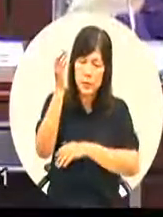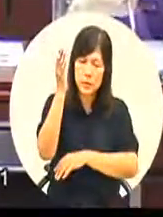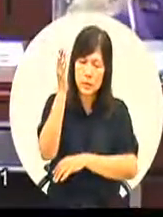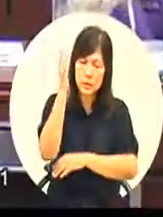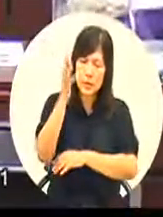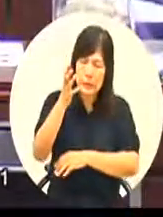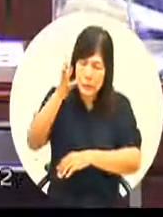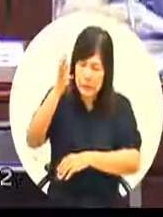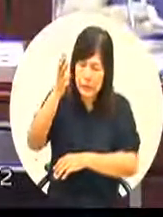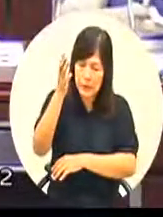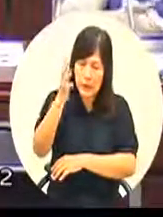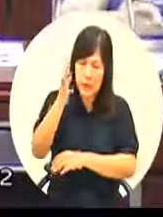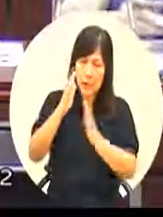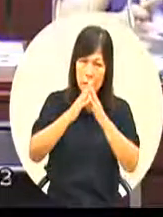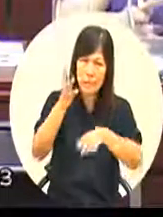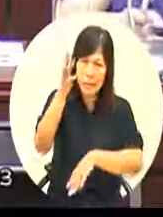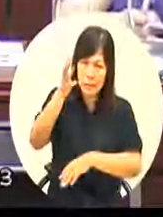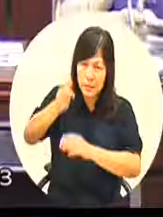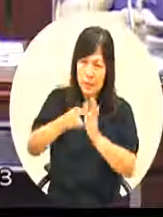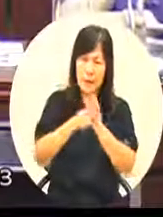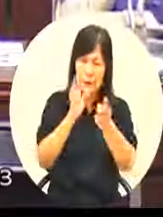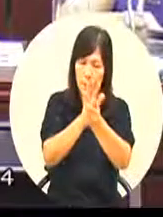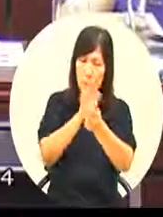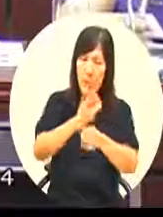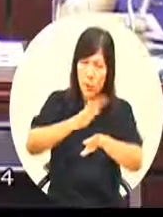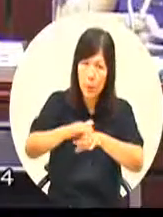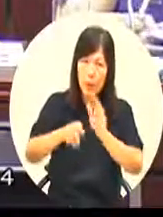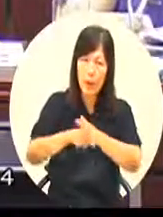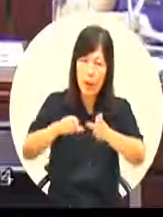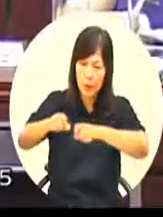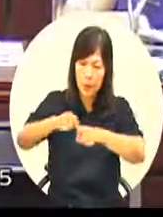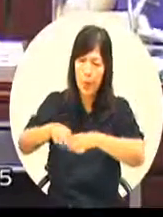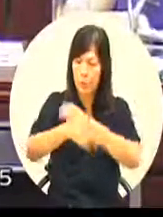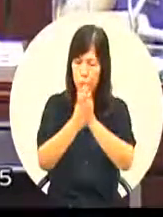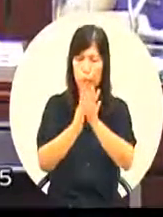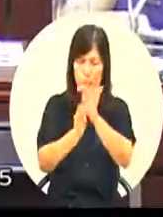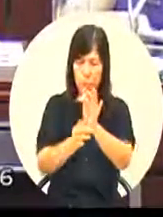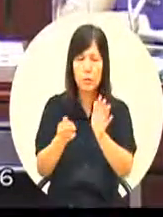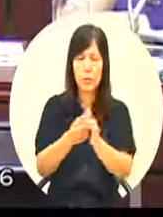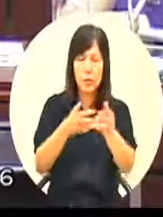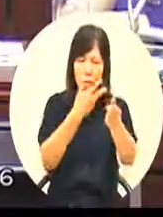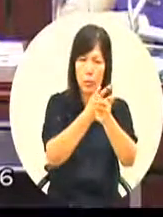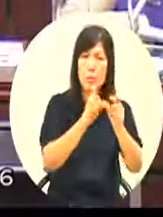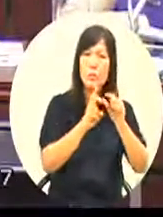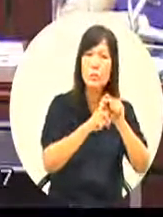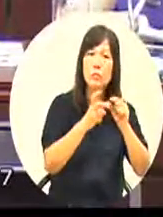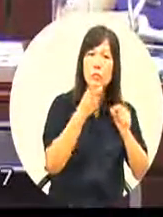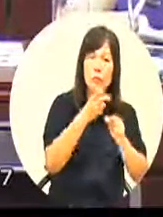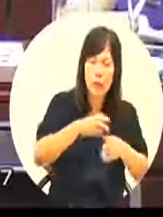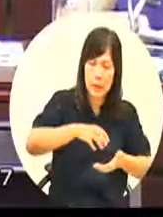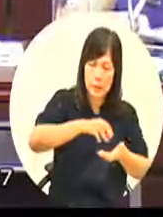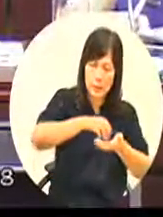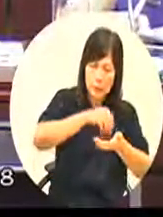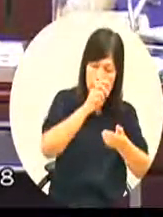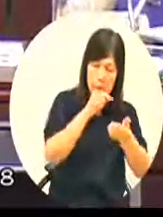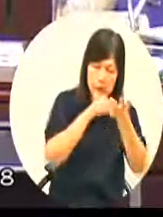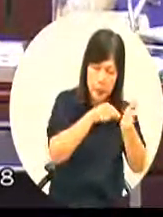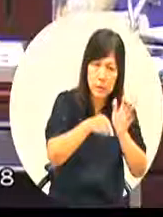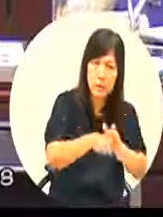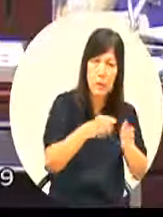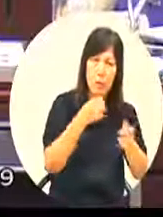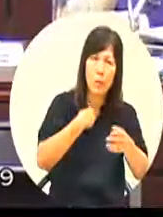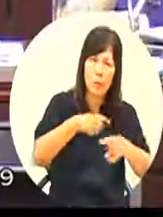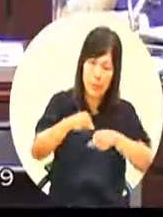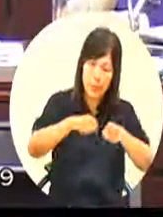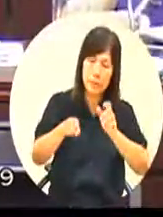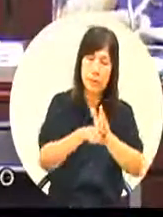政策。那我们已经做好了基本的规划，那会向中央提出来我们的方案哦，希望中央能够挹注大部分的经